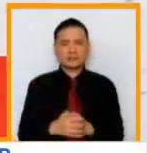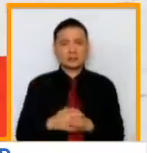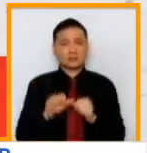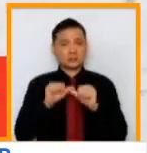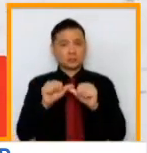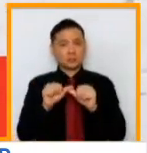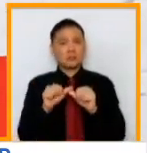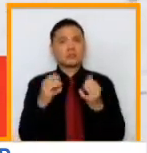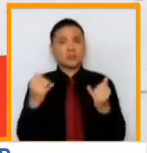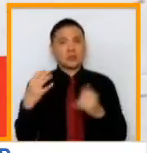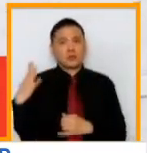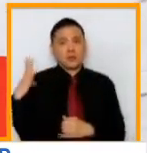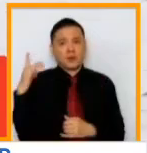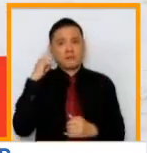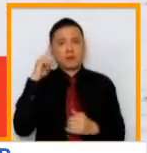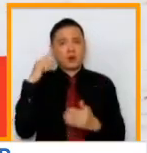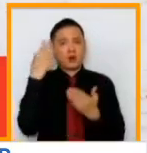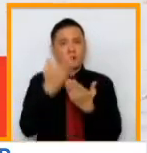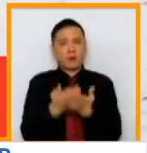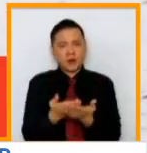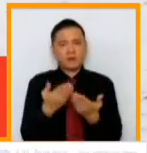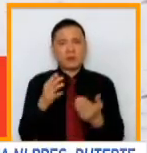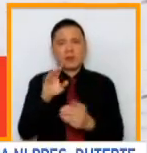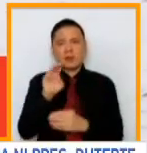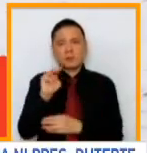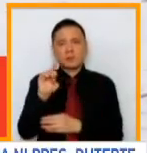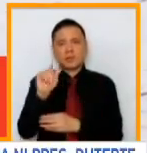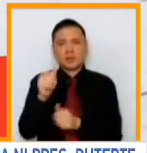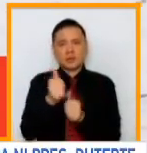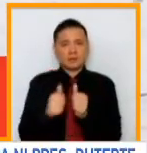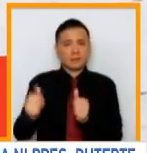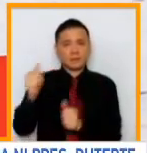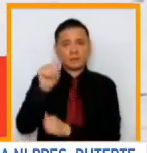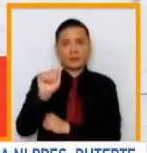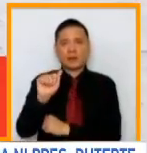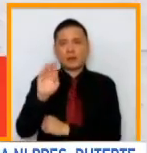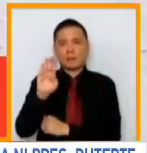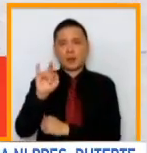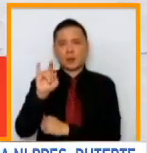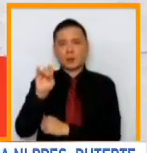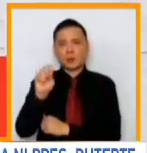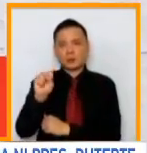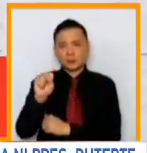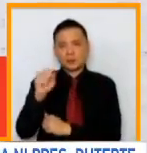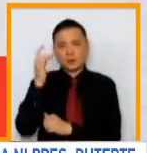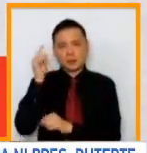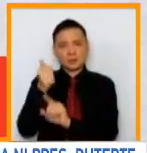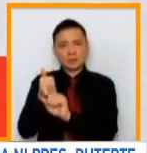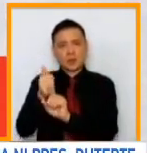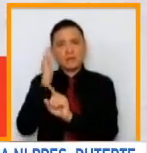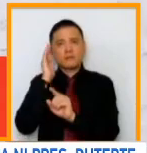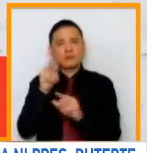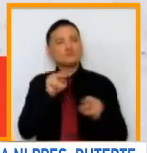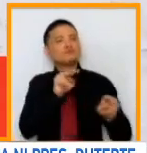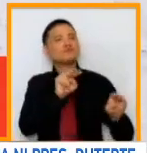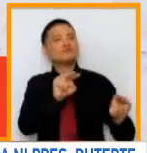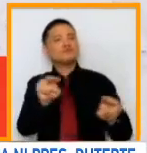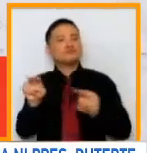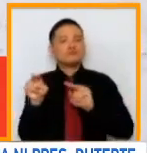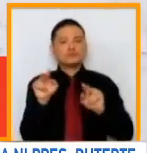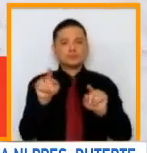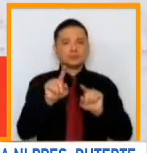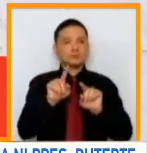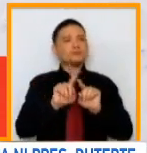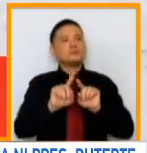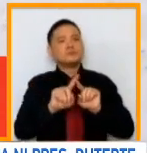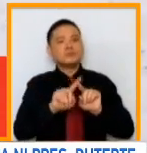natin ang pagdating ni MMDA Chairman Abalos dahil siyang araw ang mag-oversee doon nga sa gagawin na